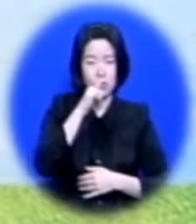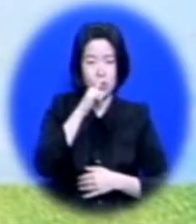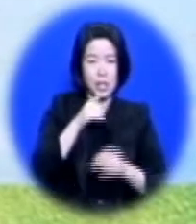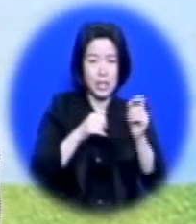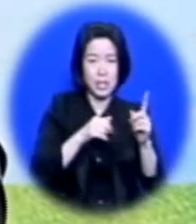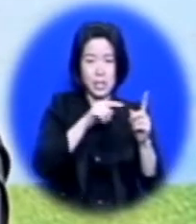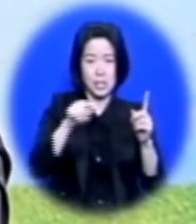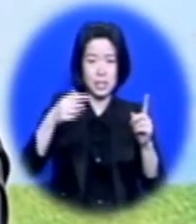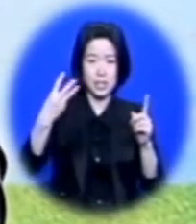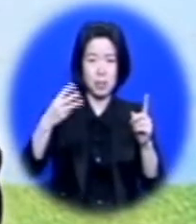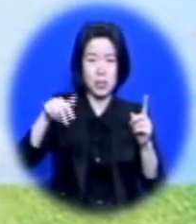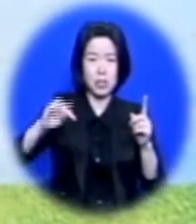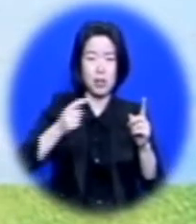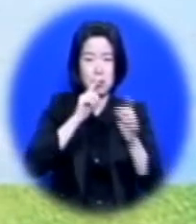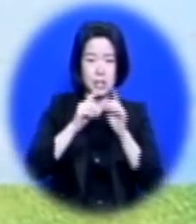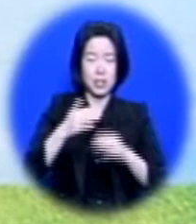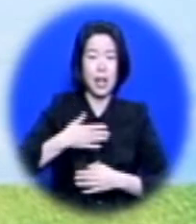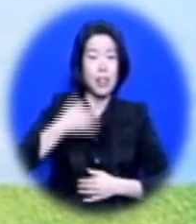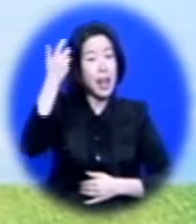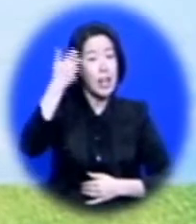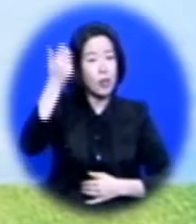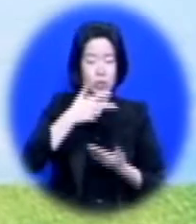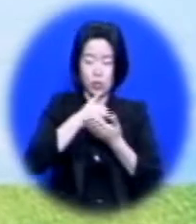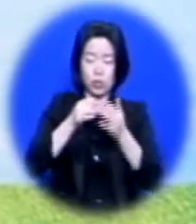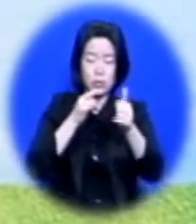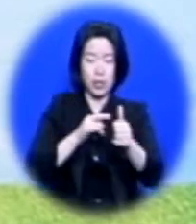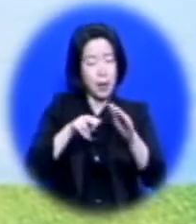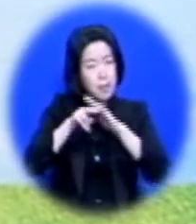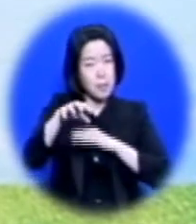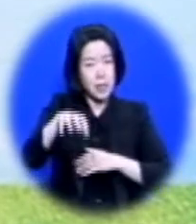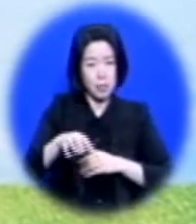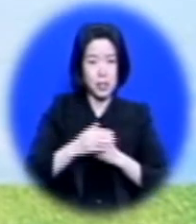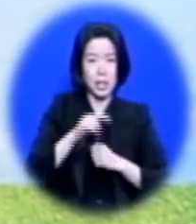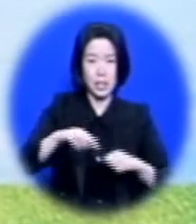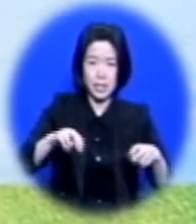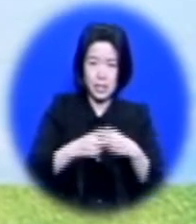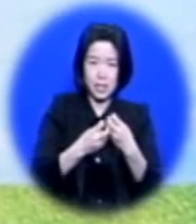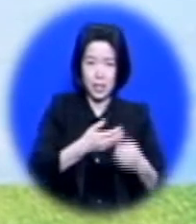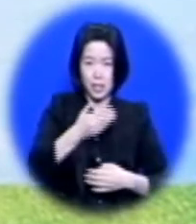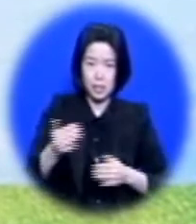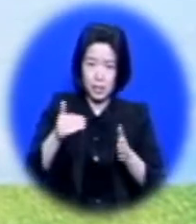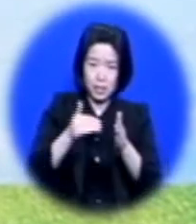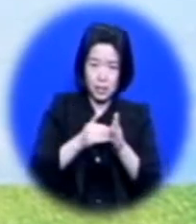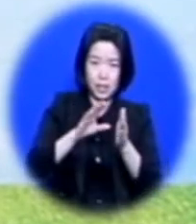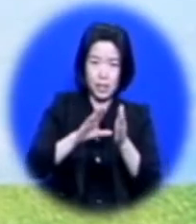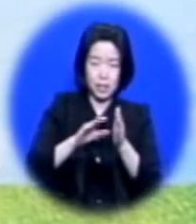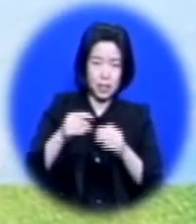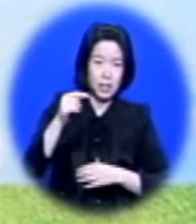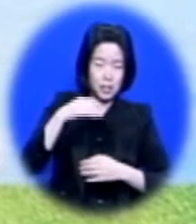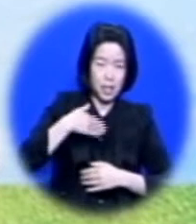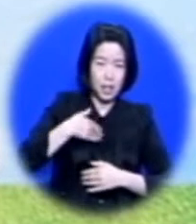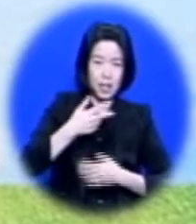까지 말씀입니다 내 영혼이 주님께로 피합니다 이 재난이 지나가기 까지 내가 주님의